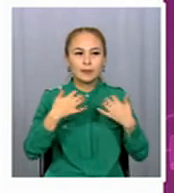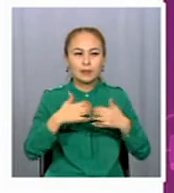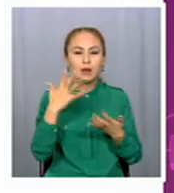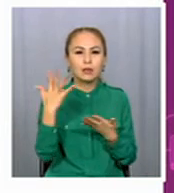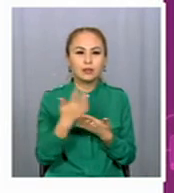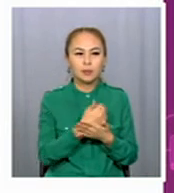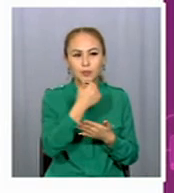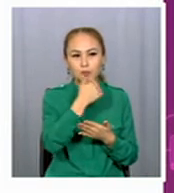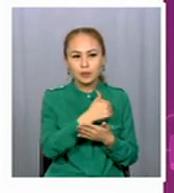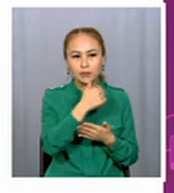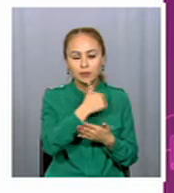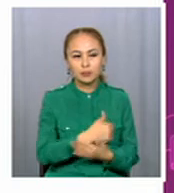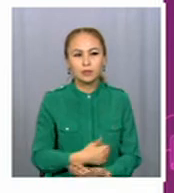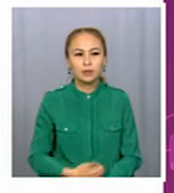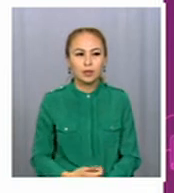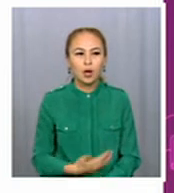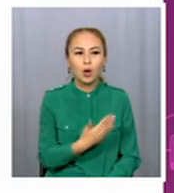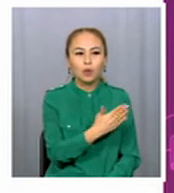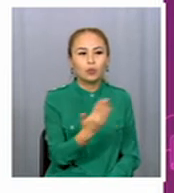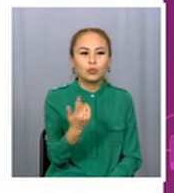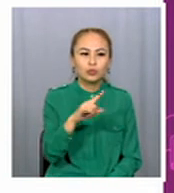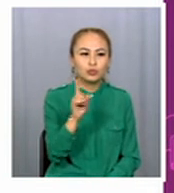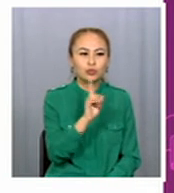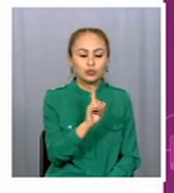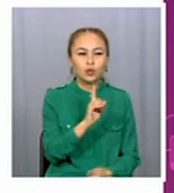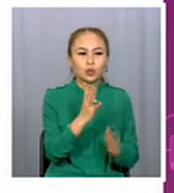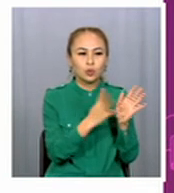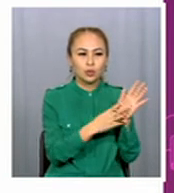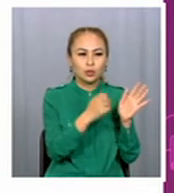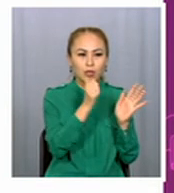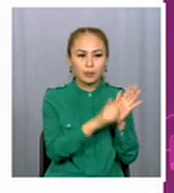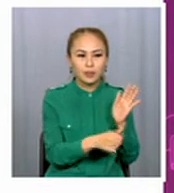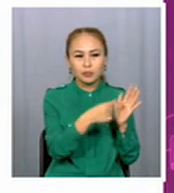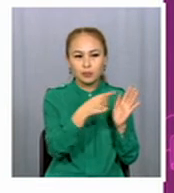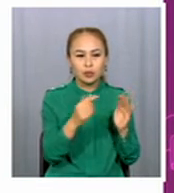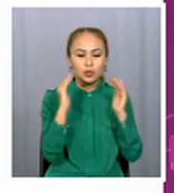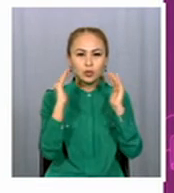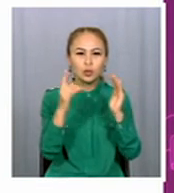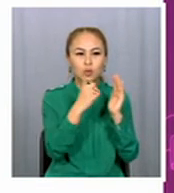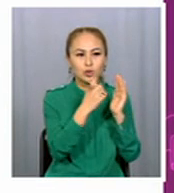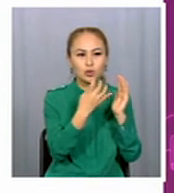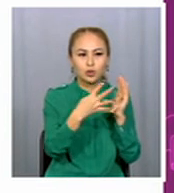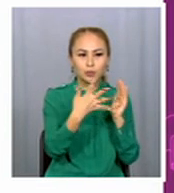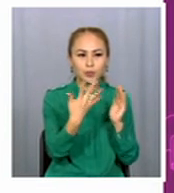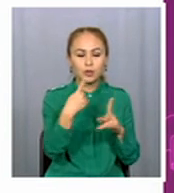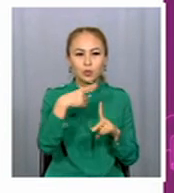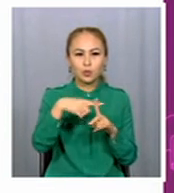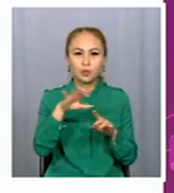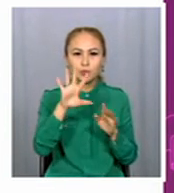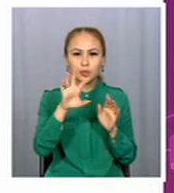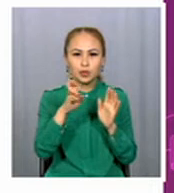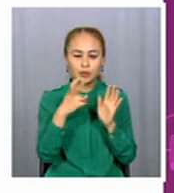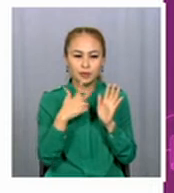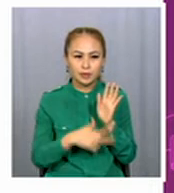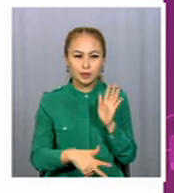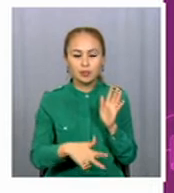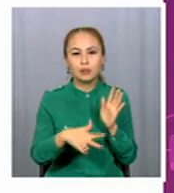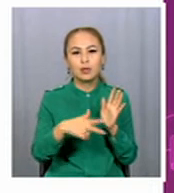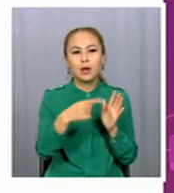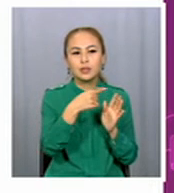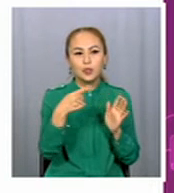анықтайық. Ол үшін 960-тан 145 пен 580-нің қосындысын азайту